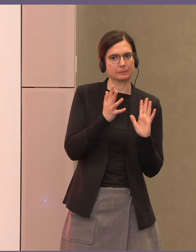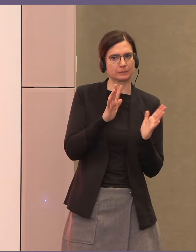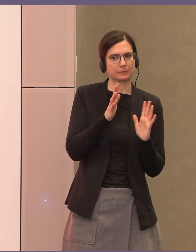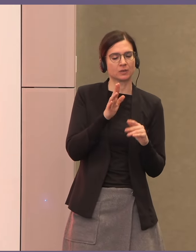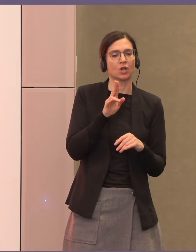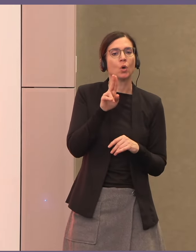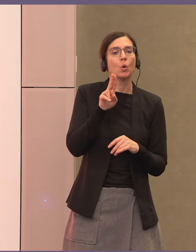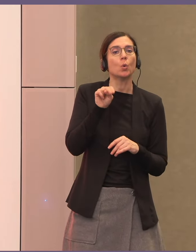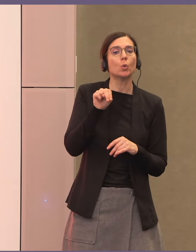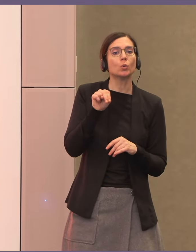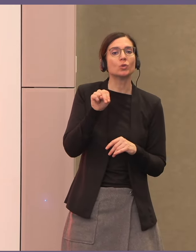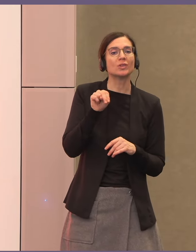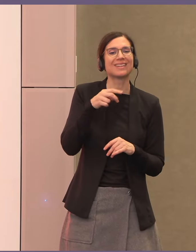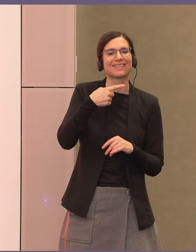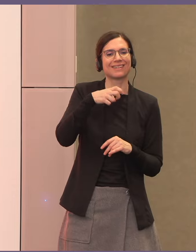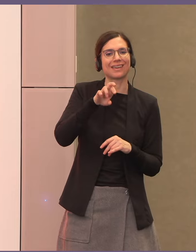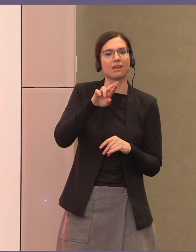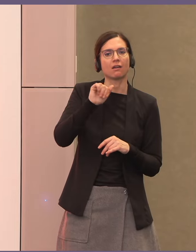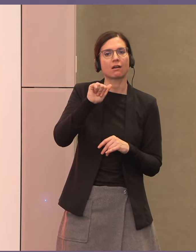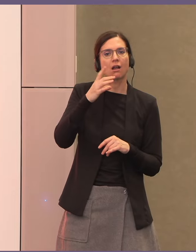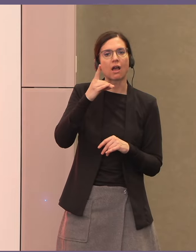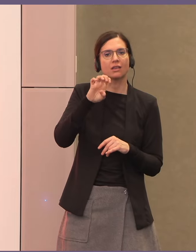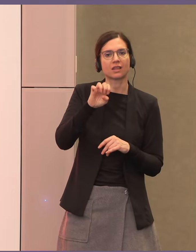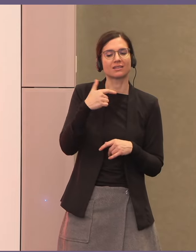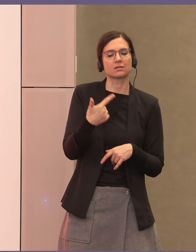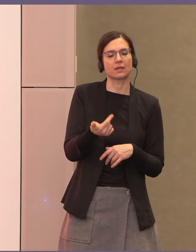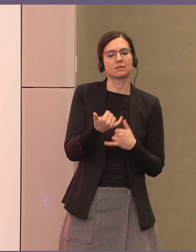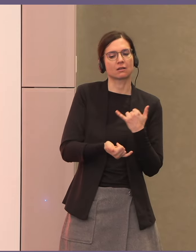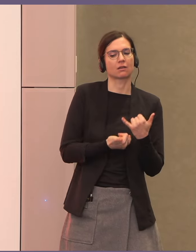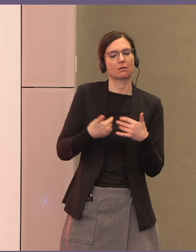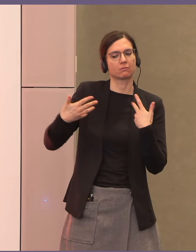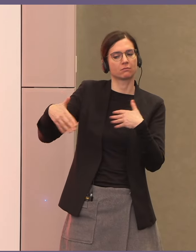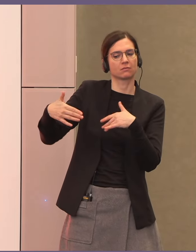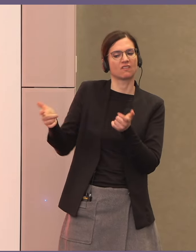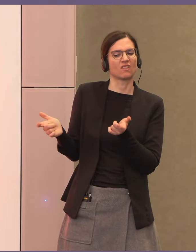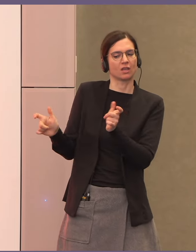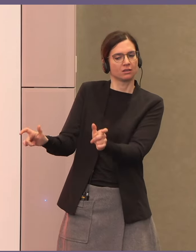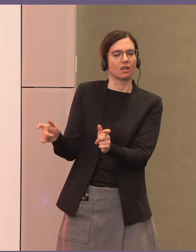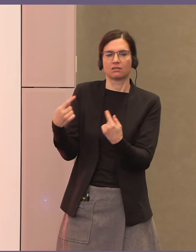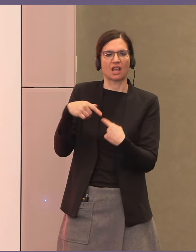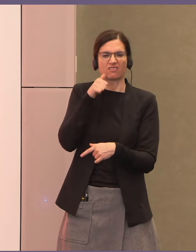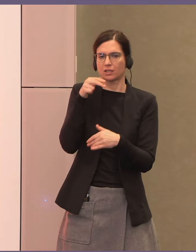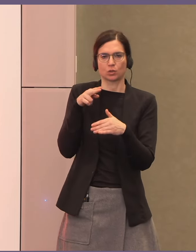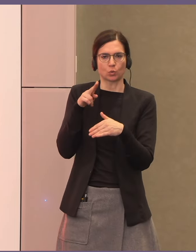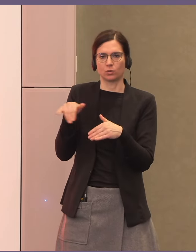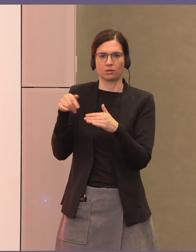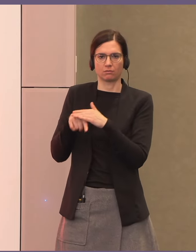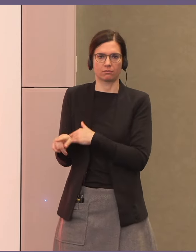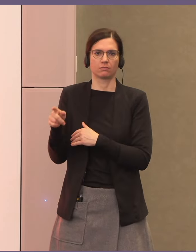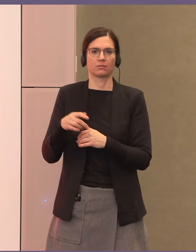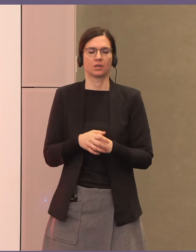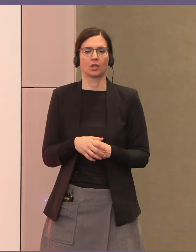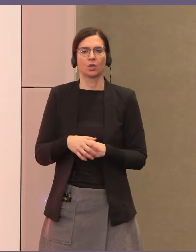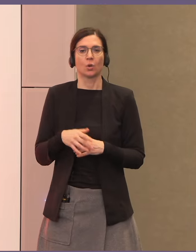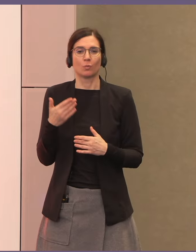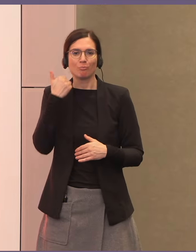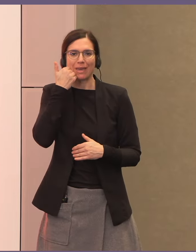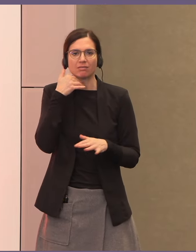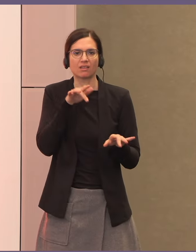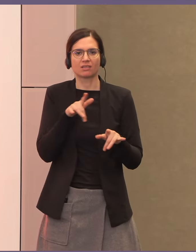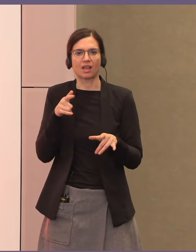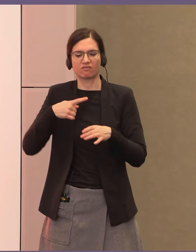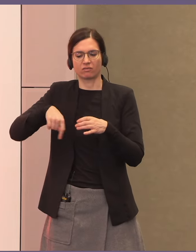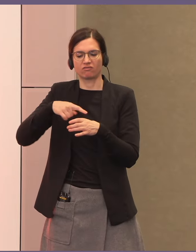Und diese Ungeraden wurden spätestens ab Mitte der 1920er Jahre erfolgreich verhindert. Und so reproduzierten sich diese Gatekeeper und ihnen